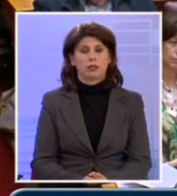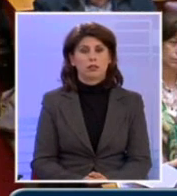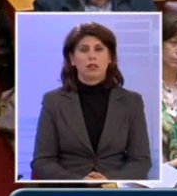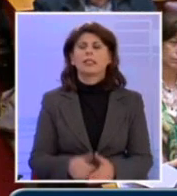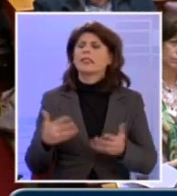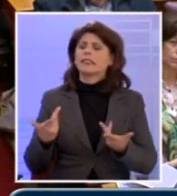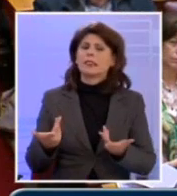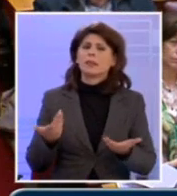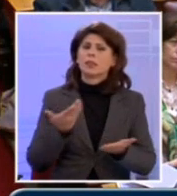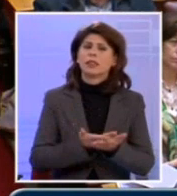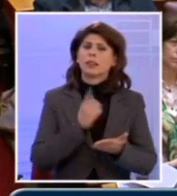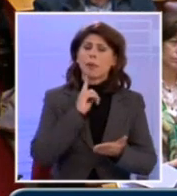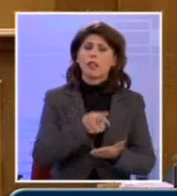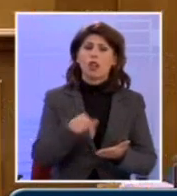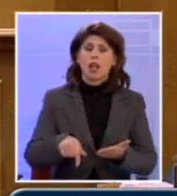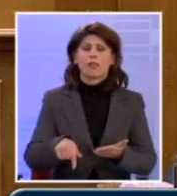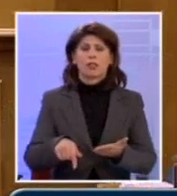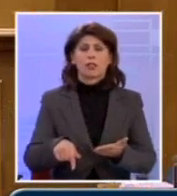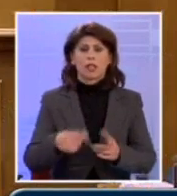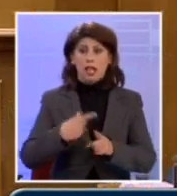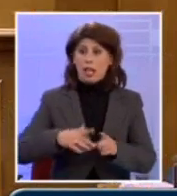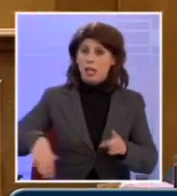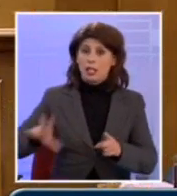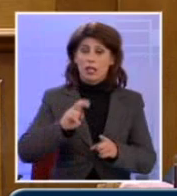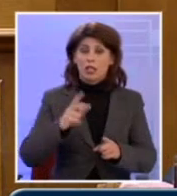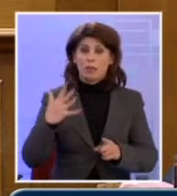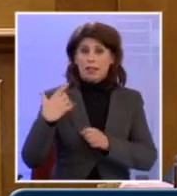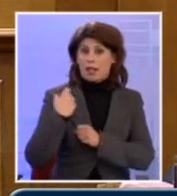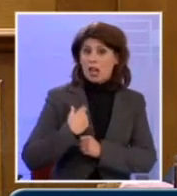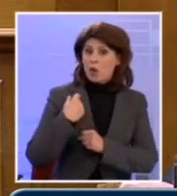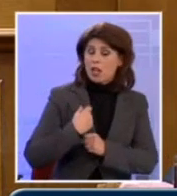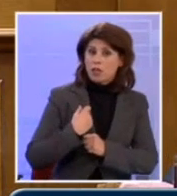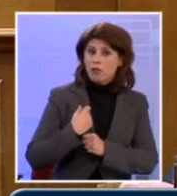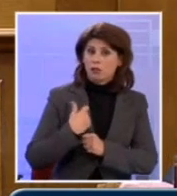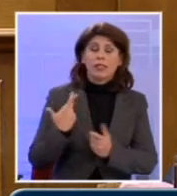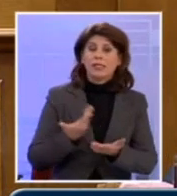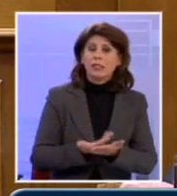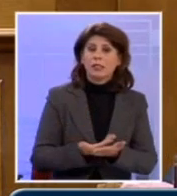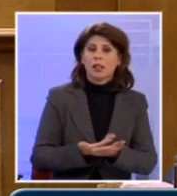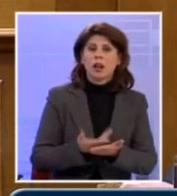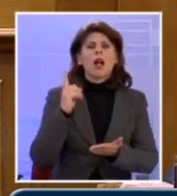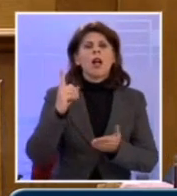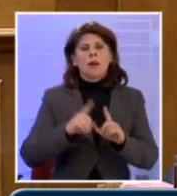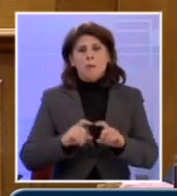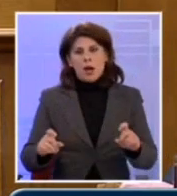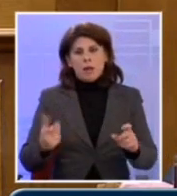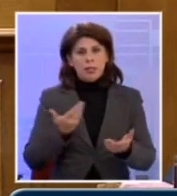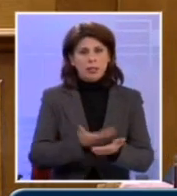τι μας ζήτησε με την εντολή αυτή ο ελληνικός λαός στις 25 του Γενάρη? Ένα πράγμα μας